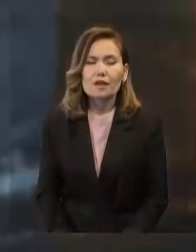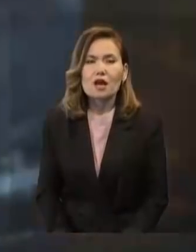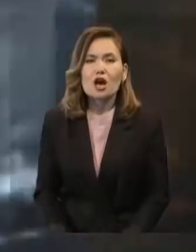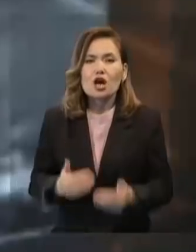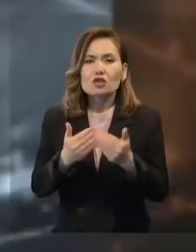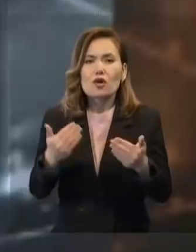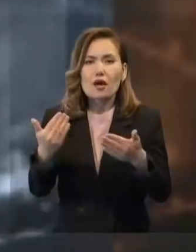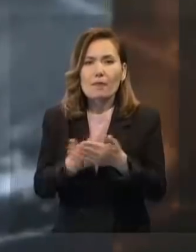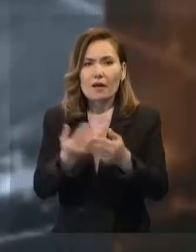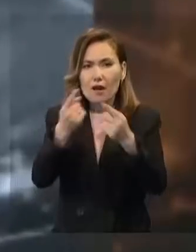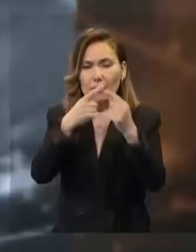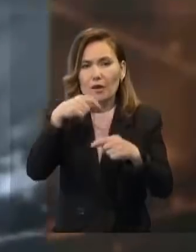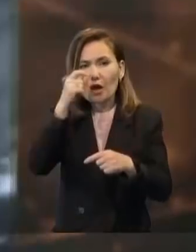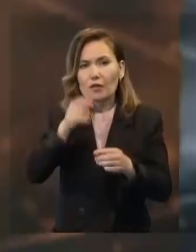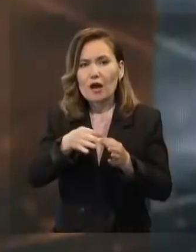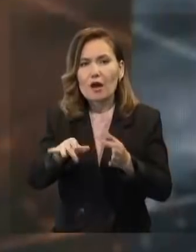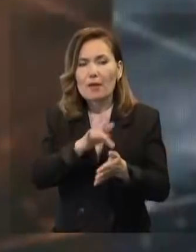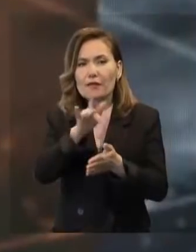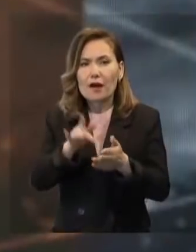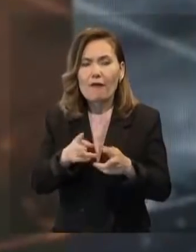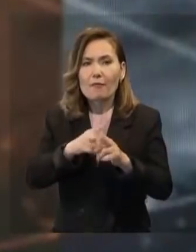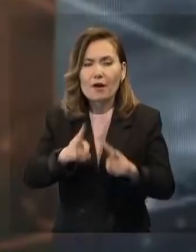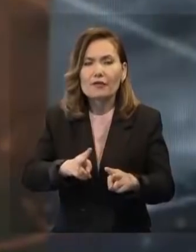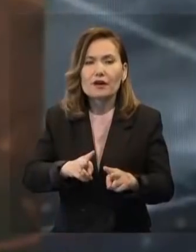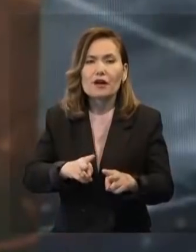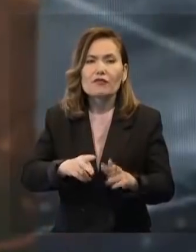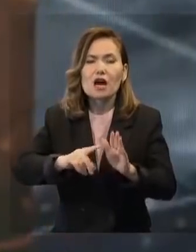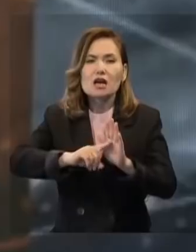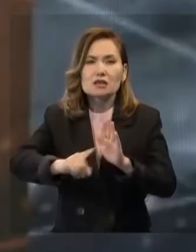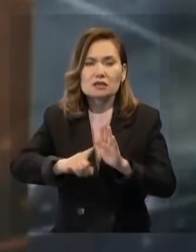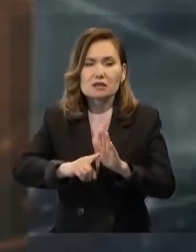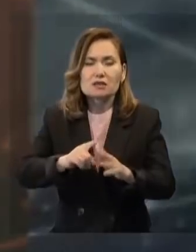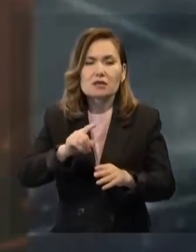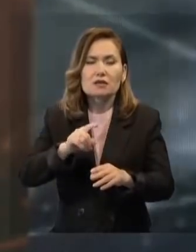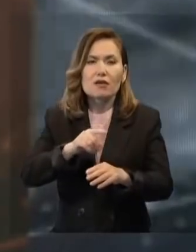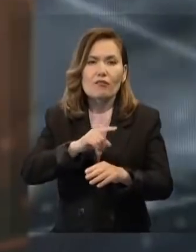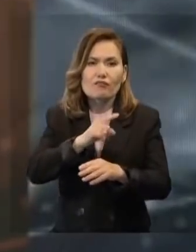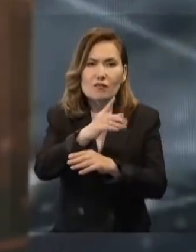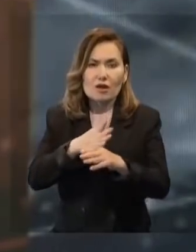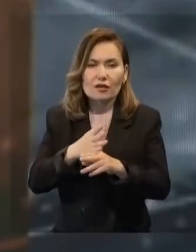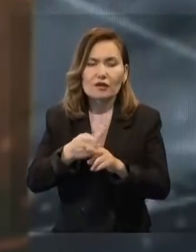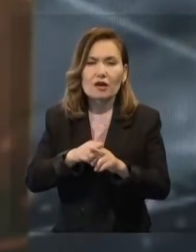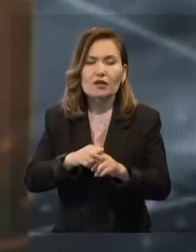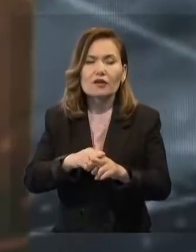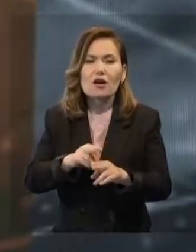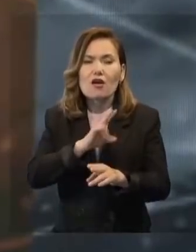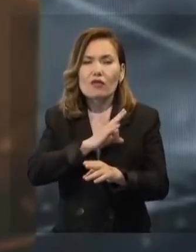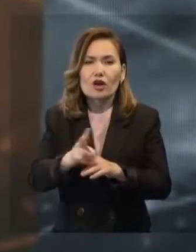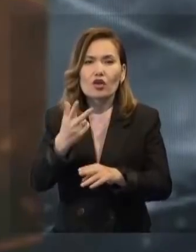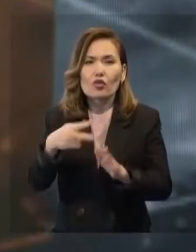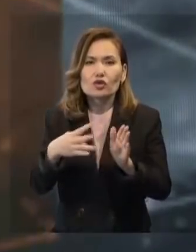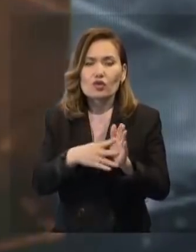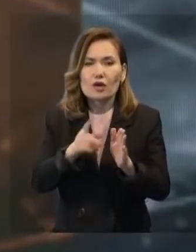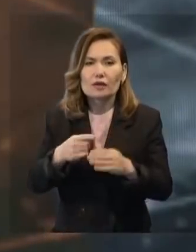Соңғы мәлімет бойынша Украинаның Краматорск қаласының вокзалына зымыранмен шабуыл жасалған. Елдің қауіпсіздік қызметі 39 адам көз жұмғанын